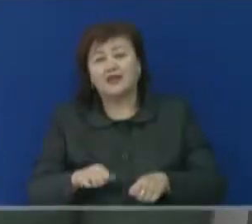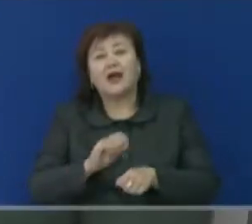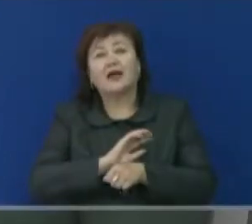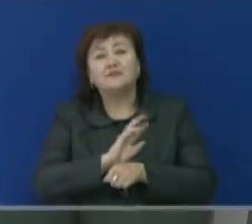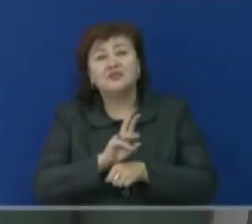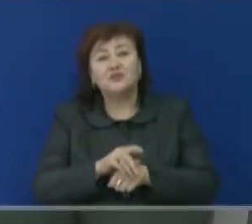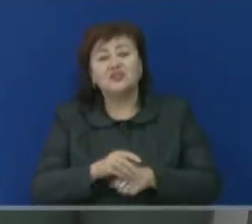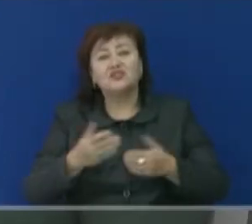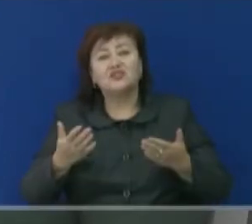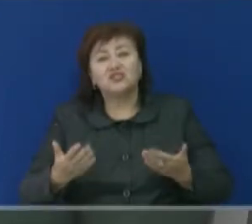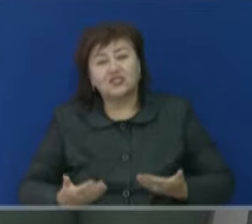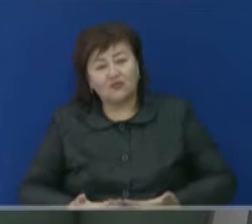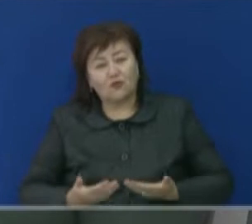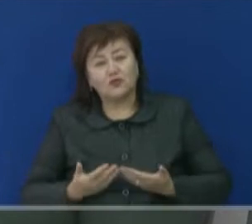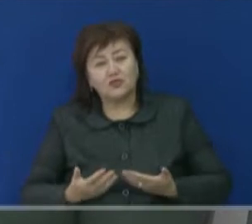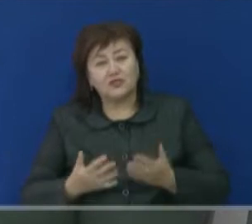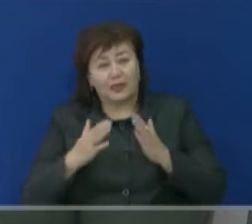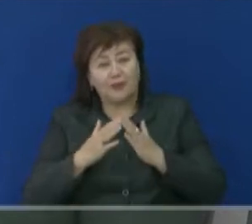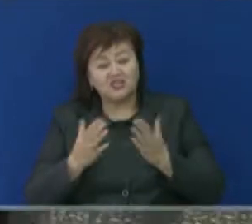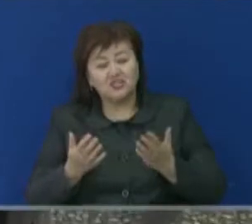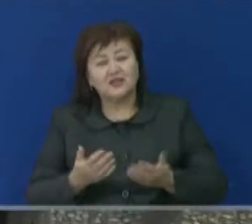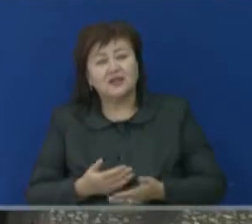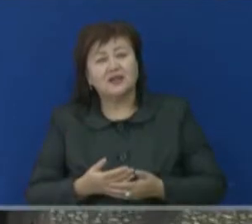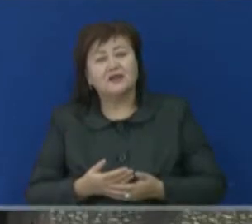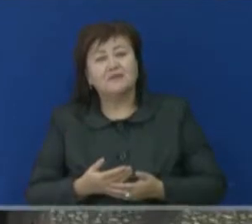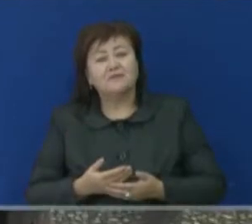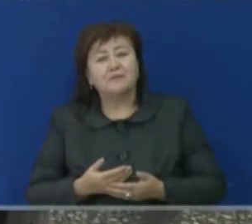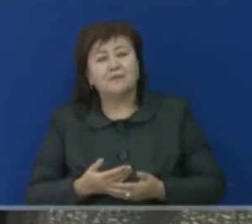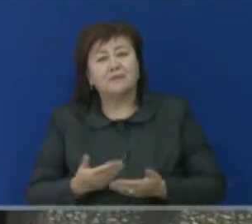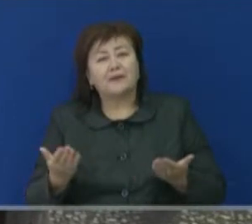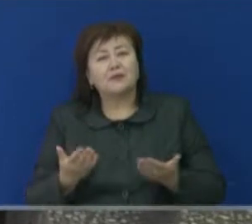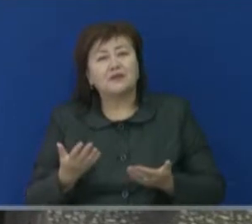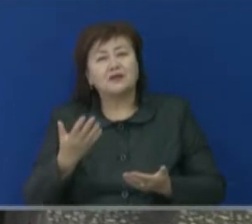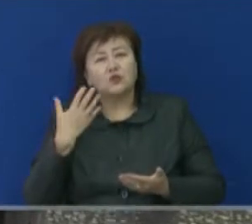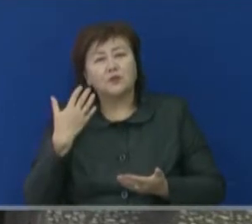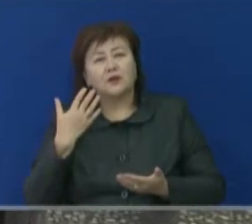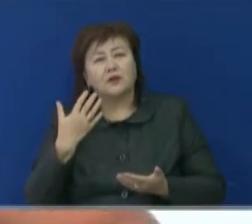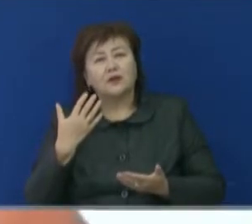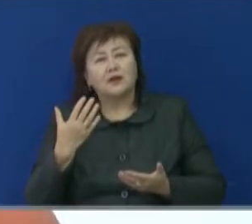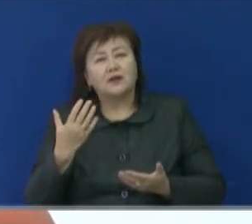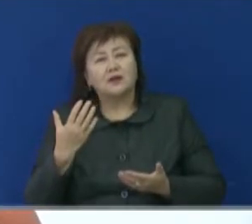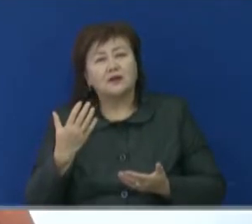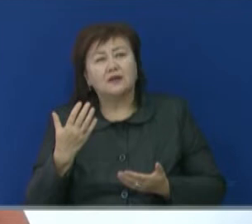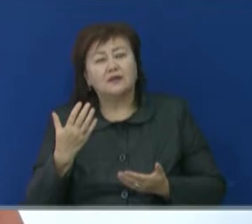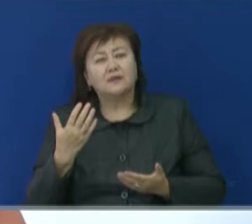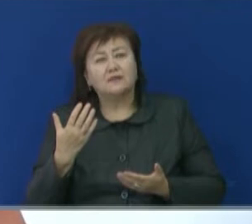ағайының негізгі күнкөрісі мал шаруашылығы болғандықтан, мал етін сатқанда берілетін жеңілдік мәселесі алаңдатады.